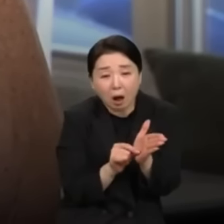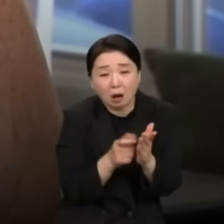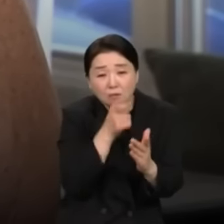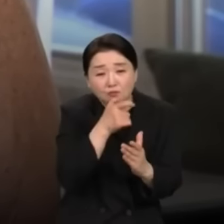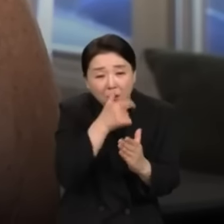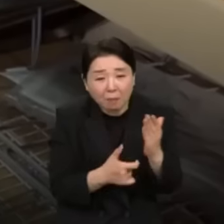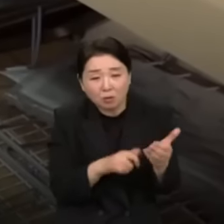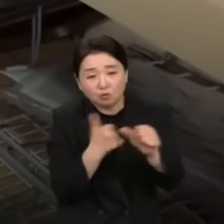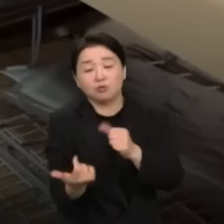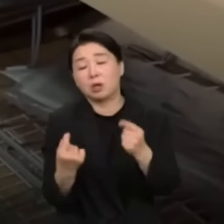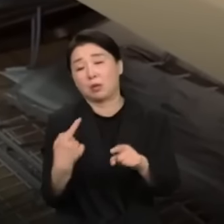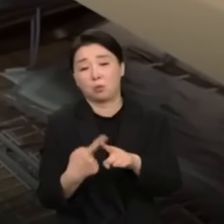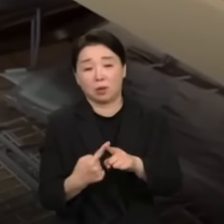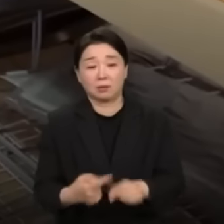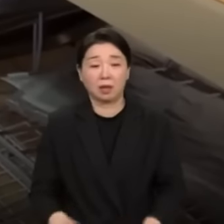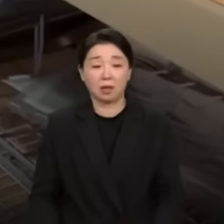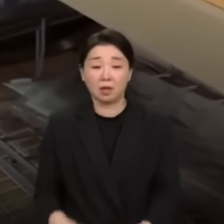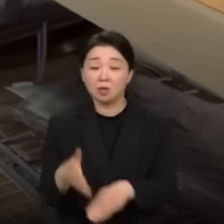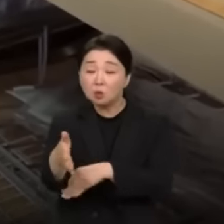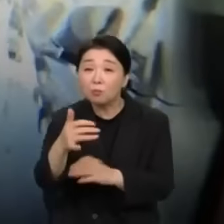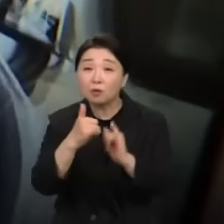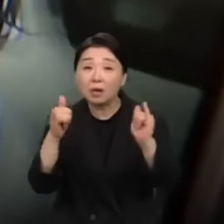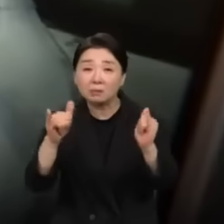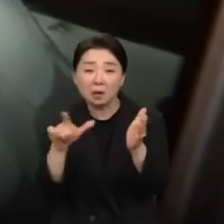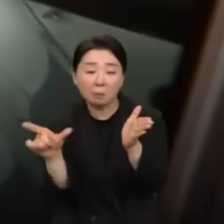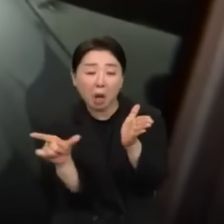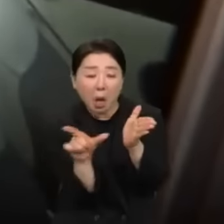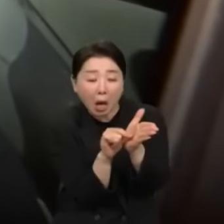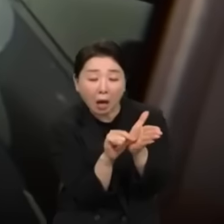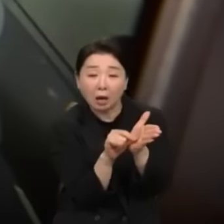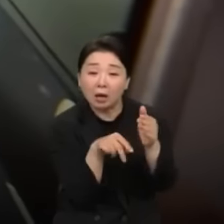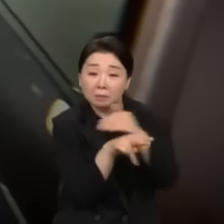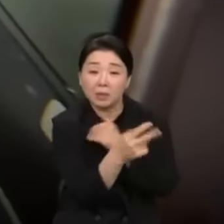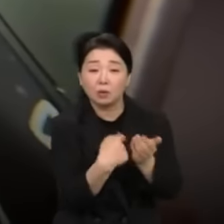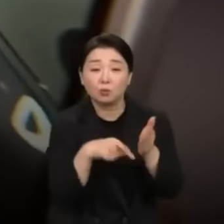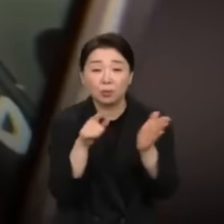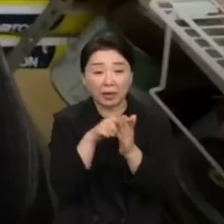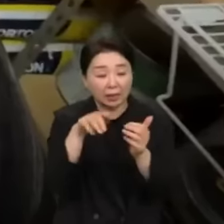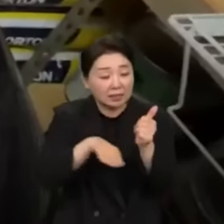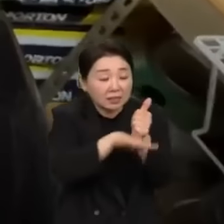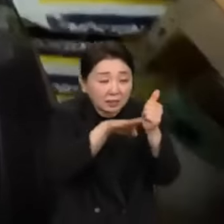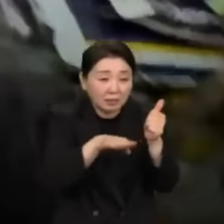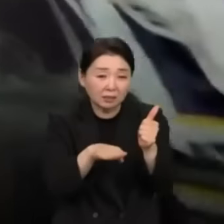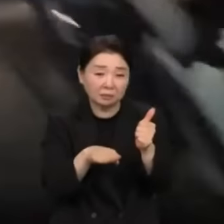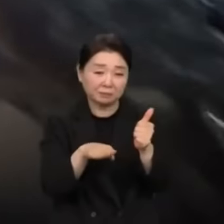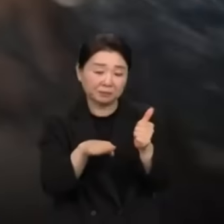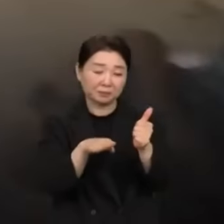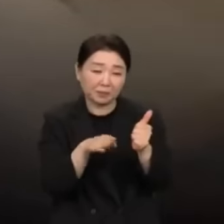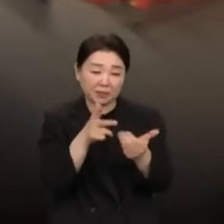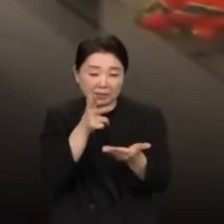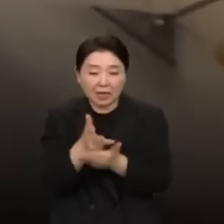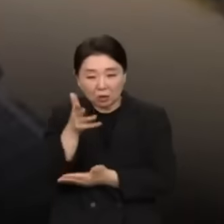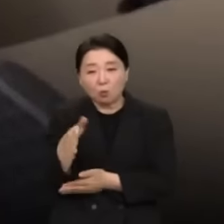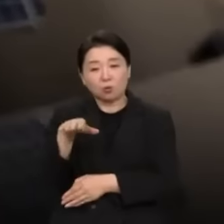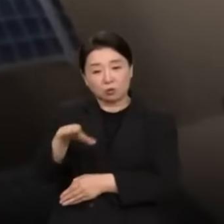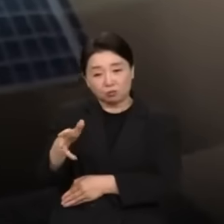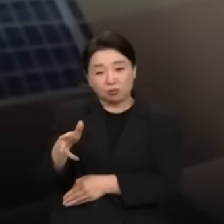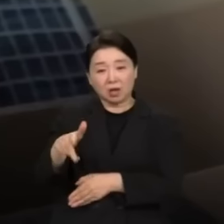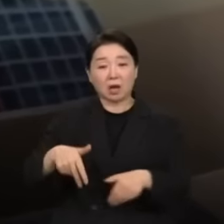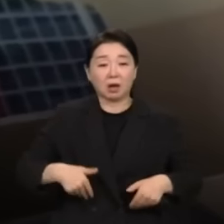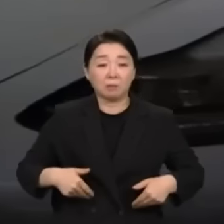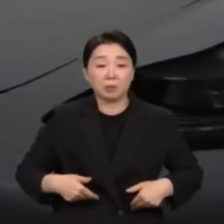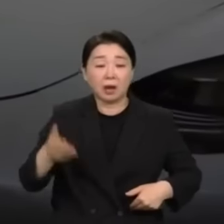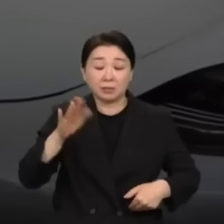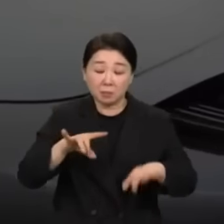dead in the water. 전문가들은 방전을 피하기 위해선 그늘이나 차고에 주차하라고 조언합니다.